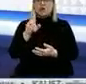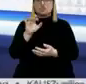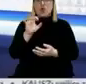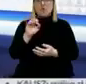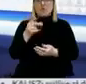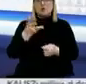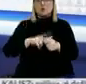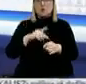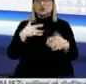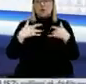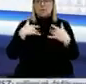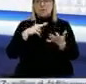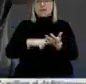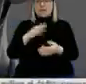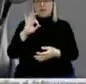SMA.